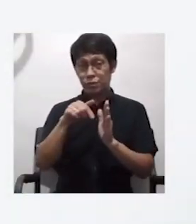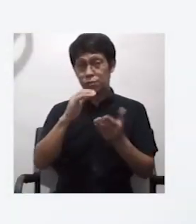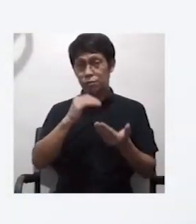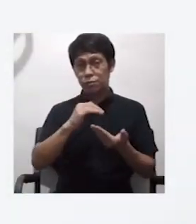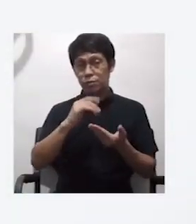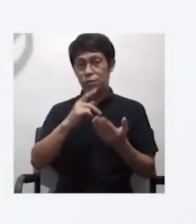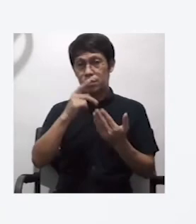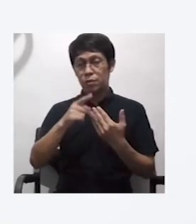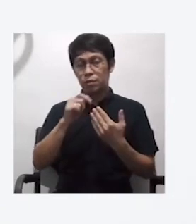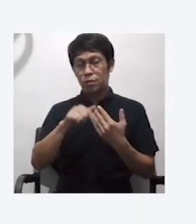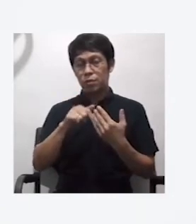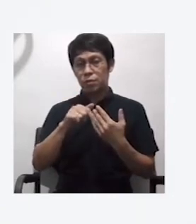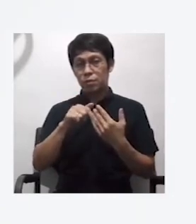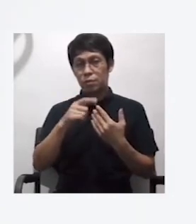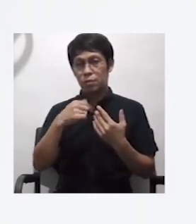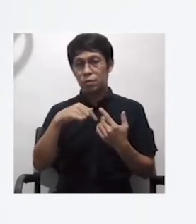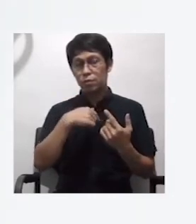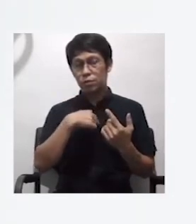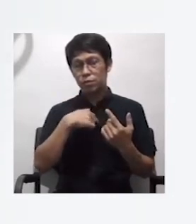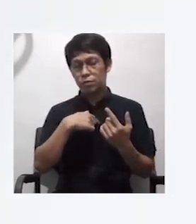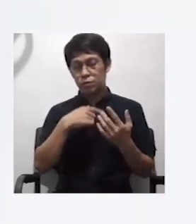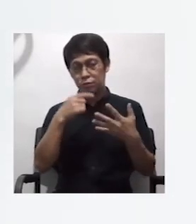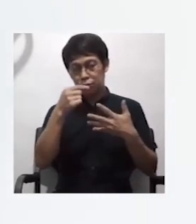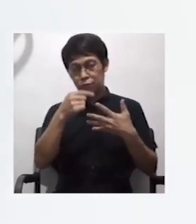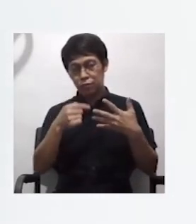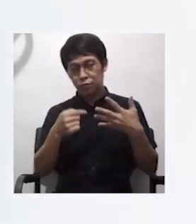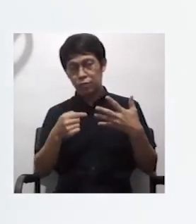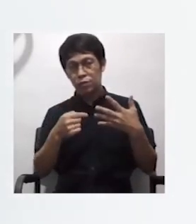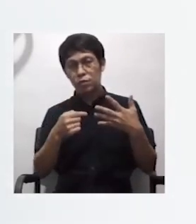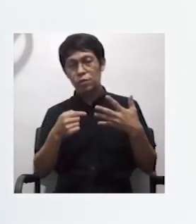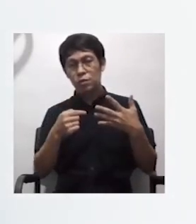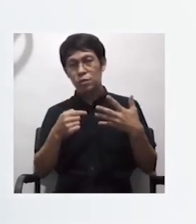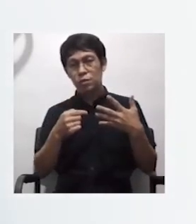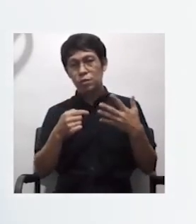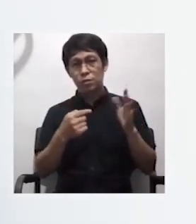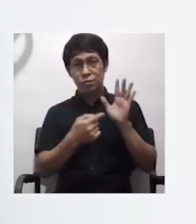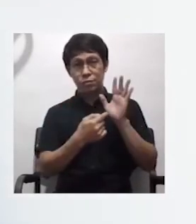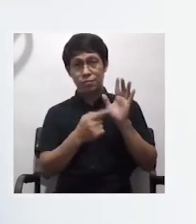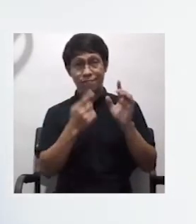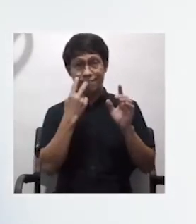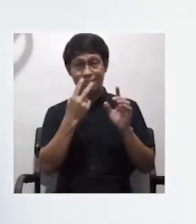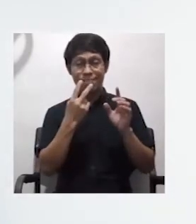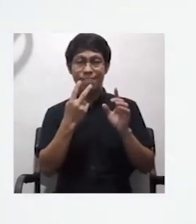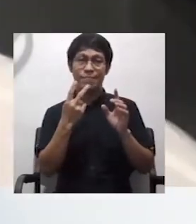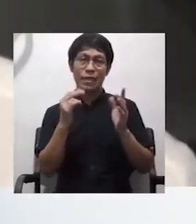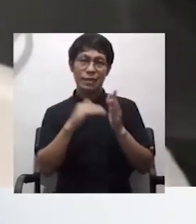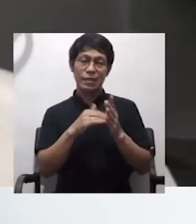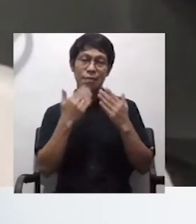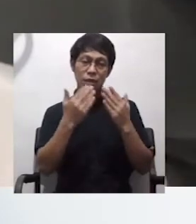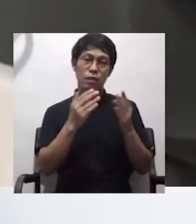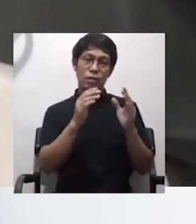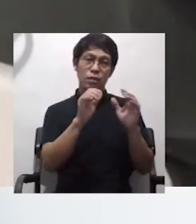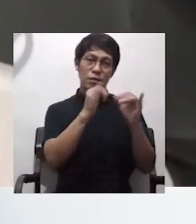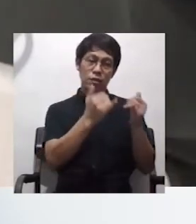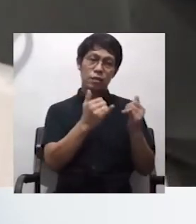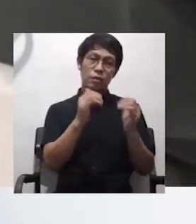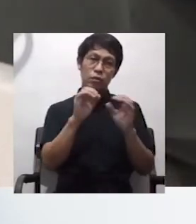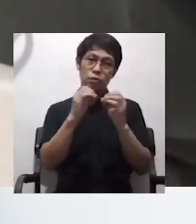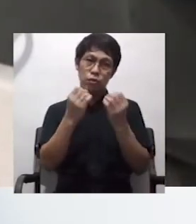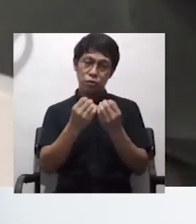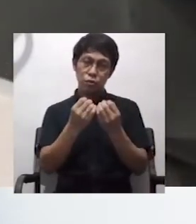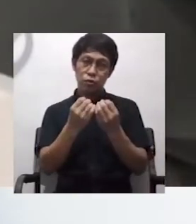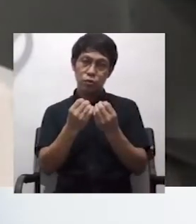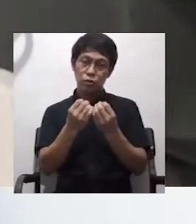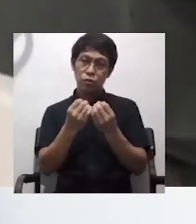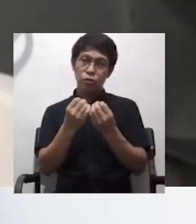programa, narito ang ating mga contact details sa ating screen. Maraming salamat sa lahat ng mga ahensya at organisasyon